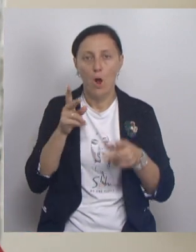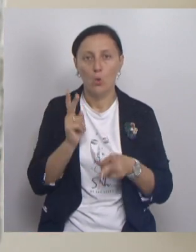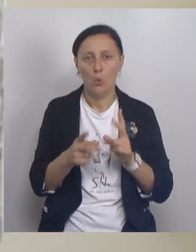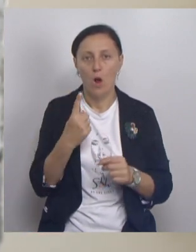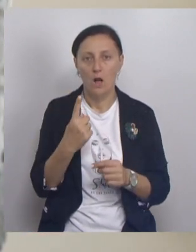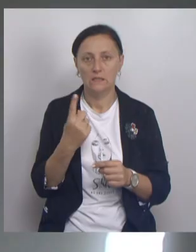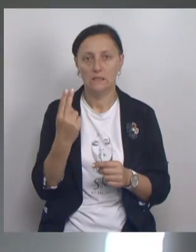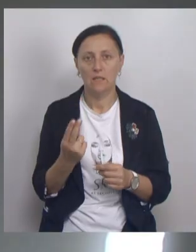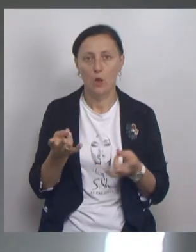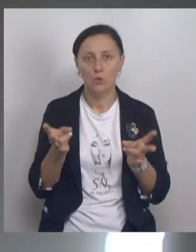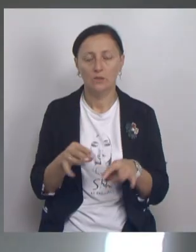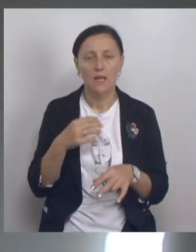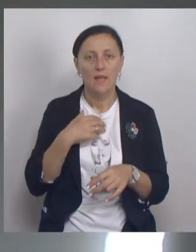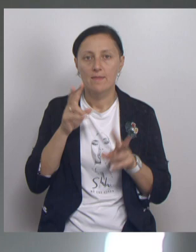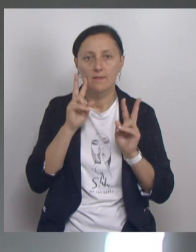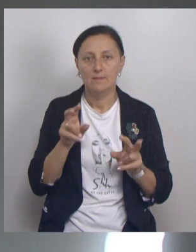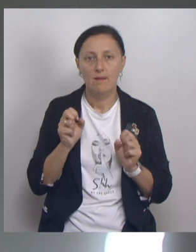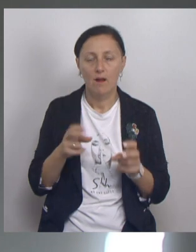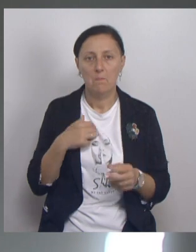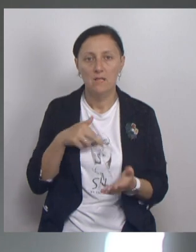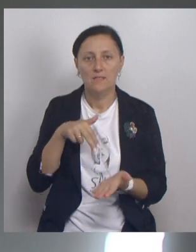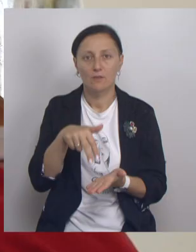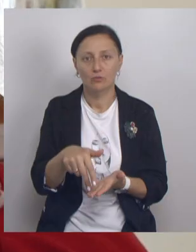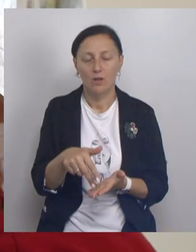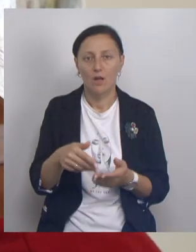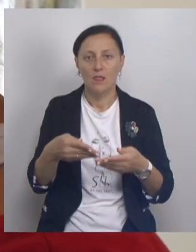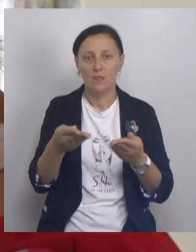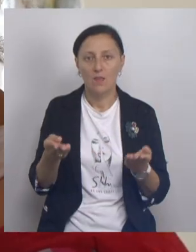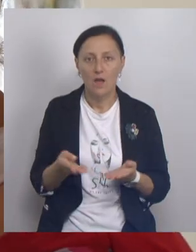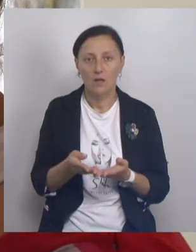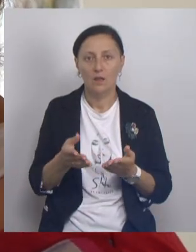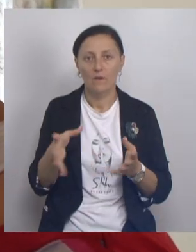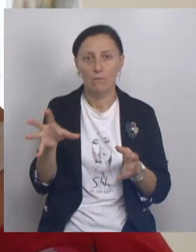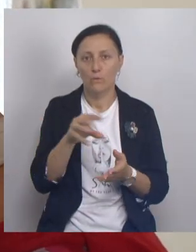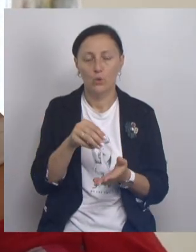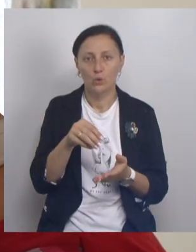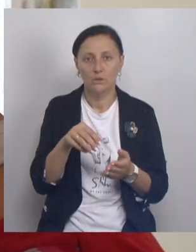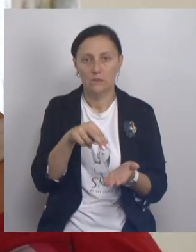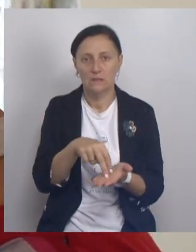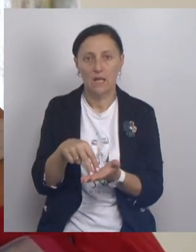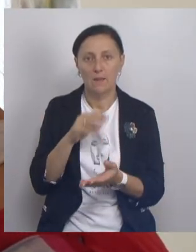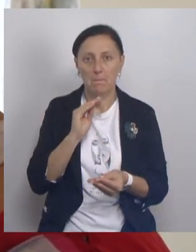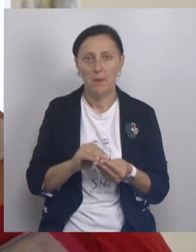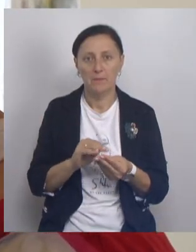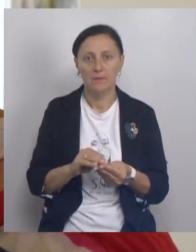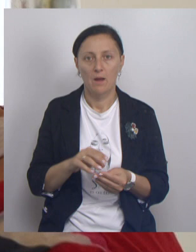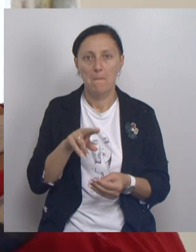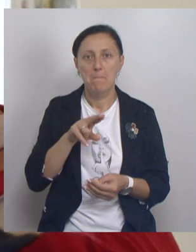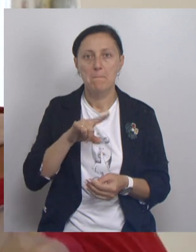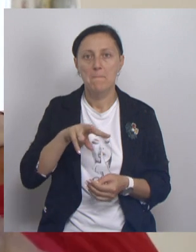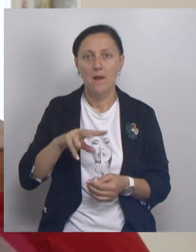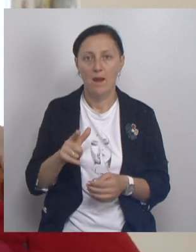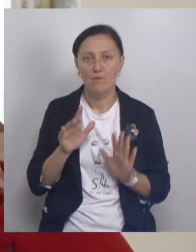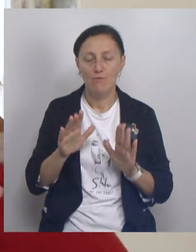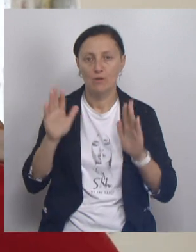она говорит, не знаю как, но мы зашли, и посуда стоит. Ну, в общем, все как было, только пылью вот это все